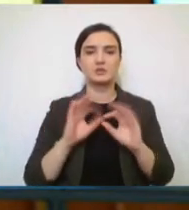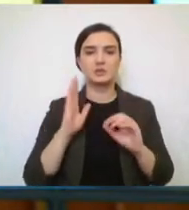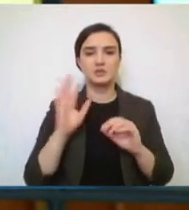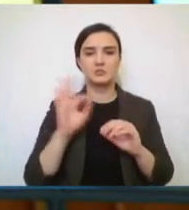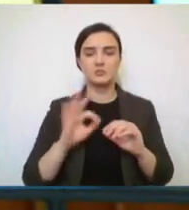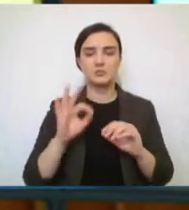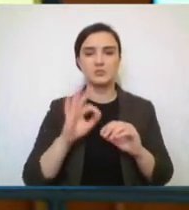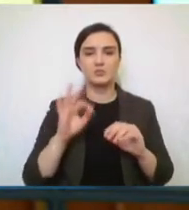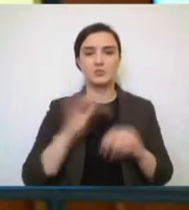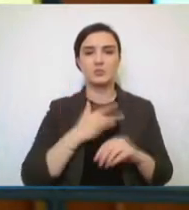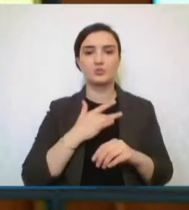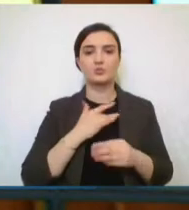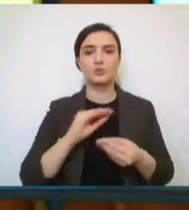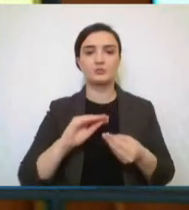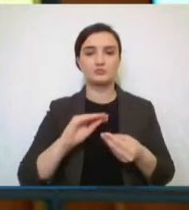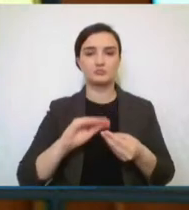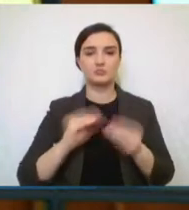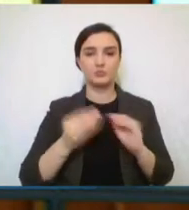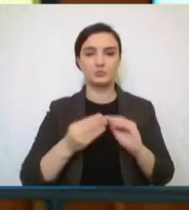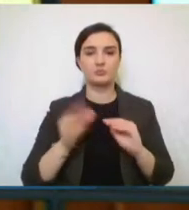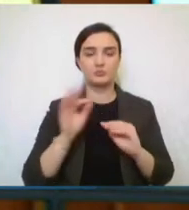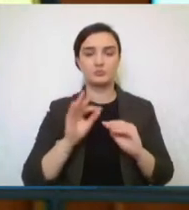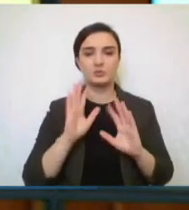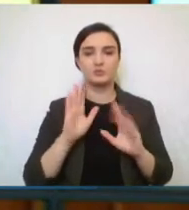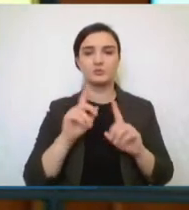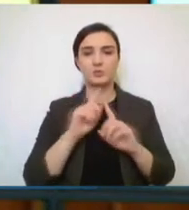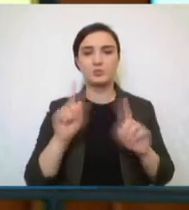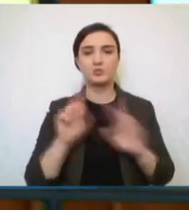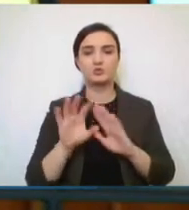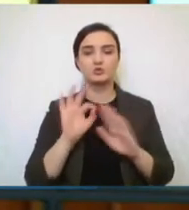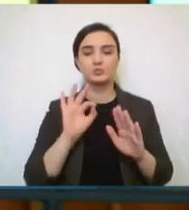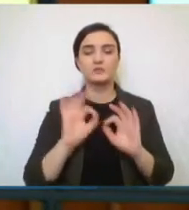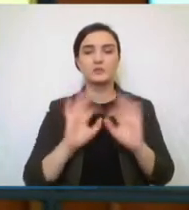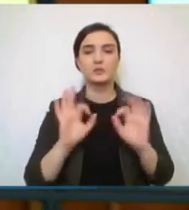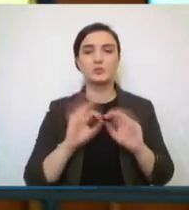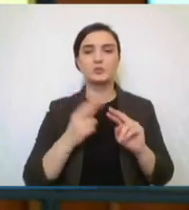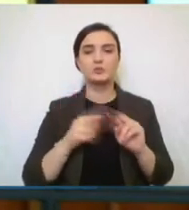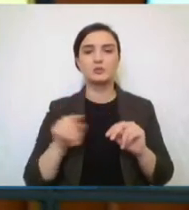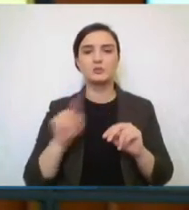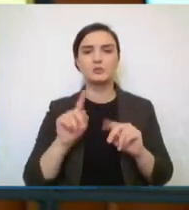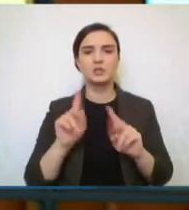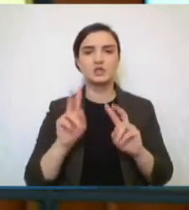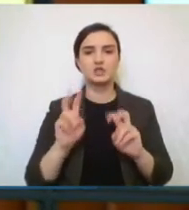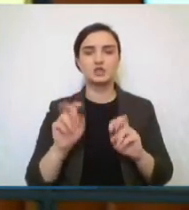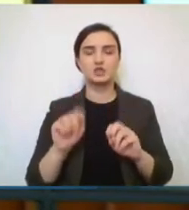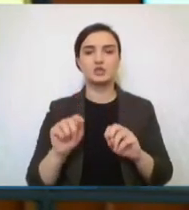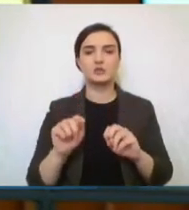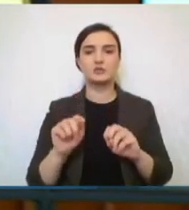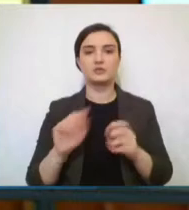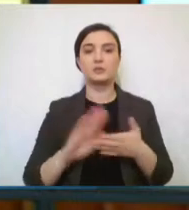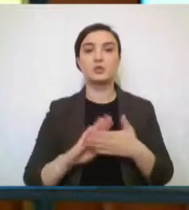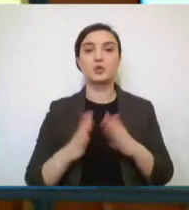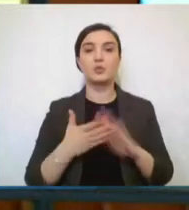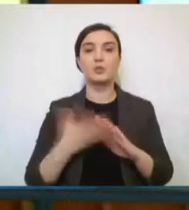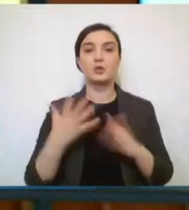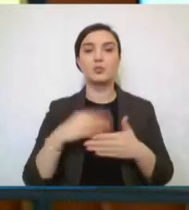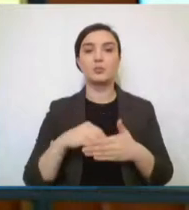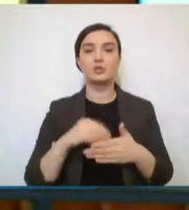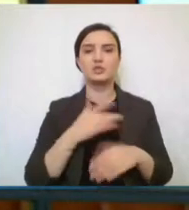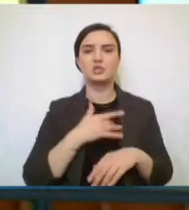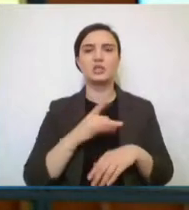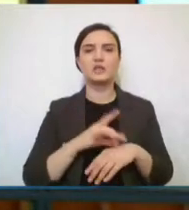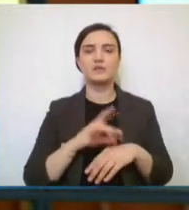პრობლემებზე და გამორჩეულად ვისაუბრებთ იმაზე, თუ რა იგულისხმება მდგომარეობაში, ტკივილი,